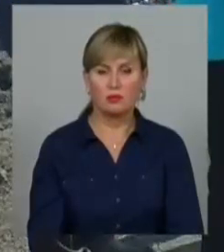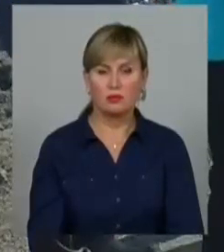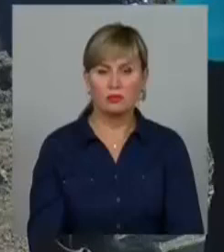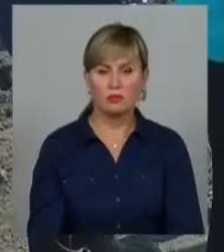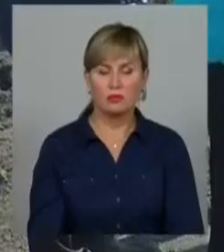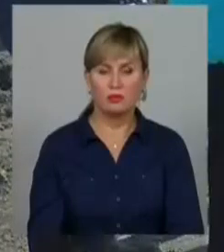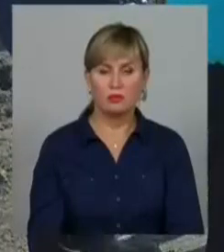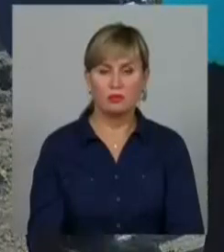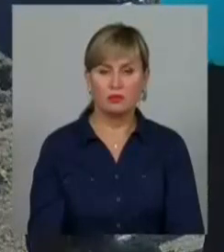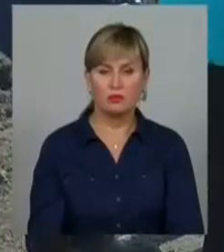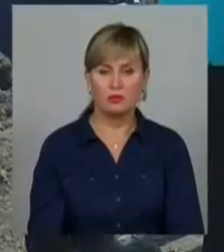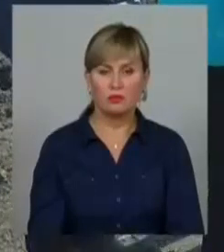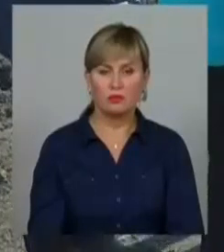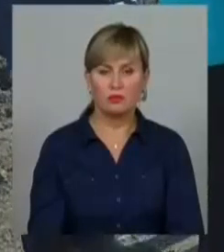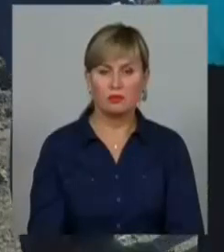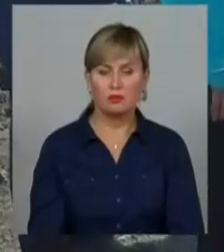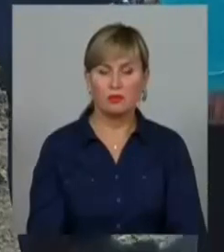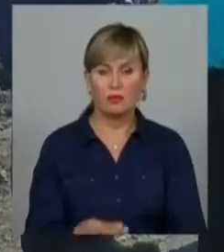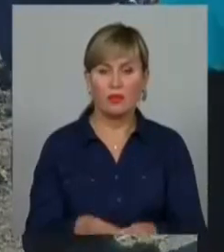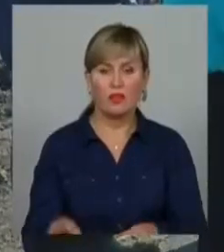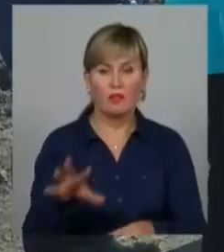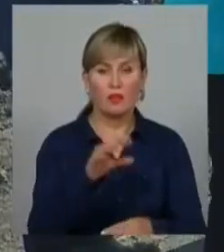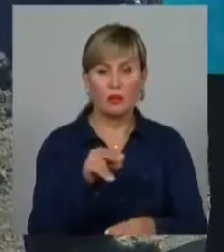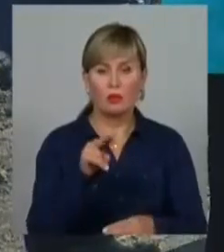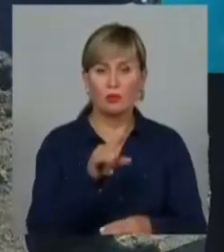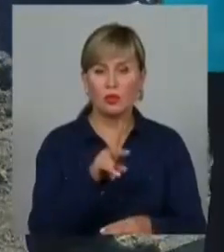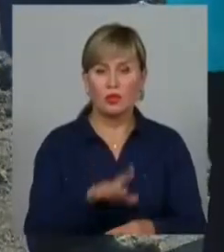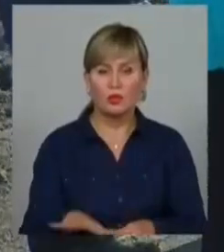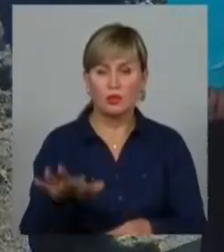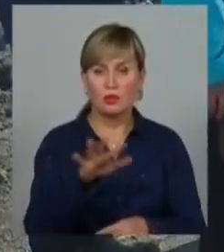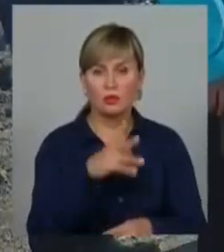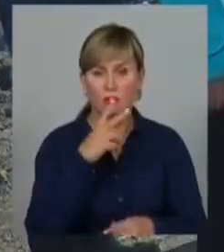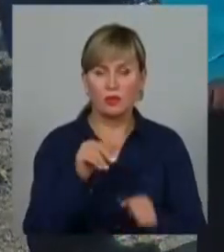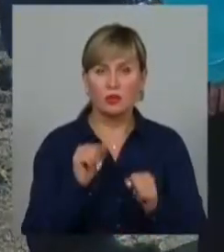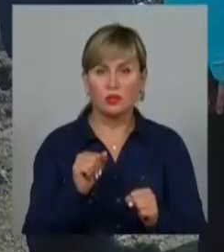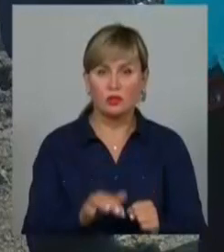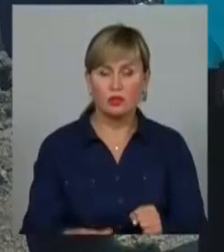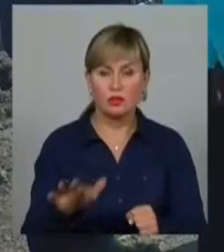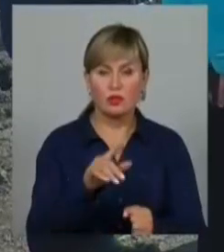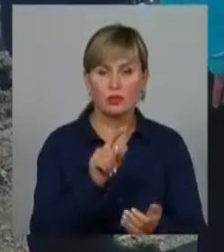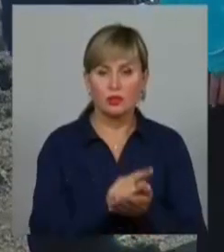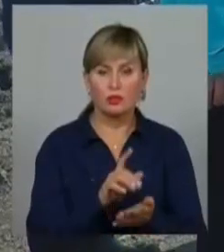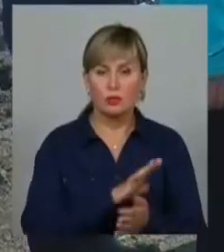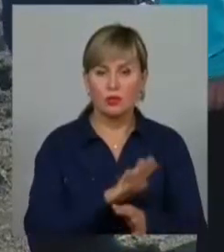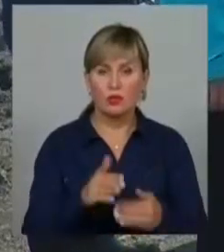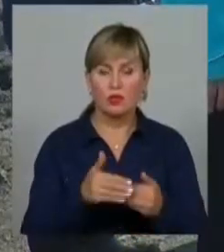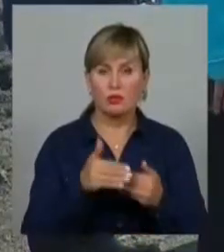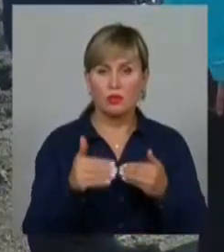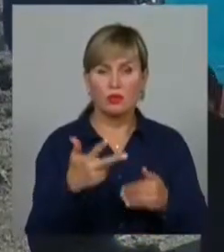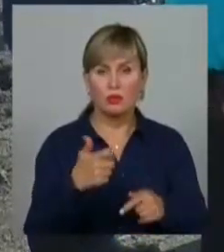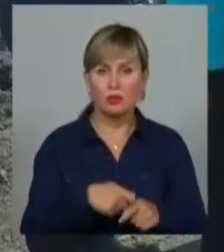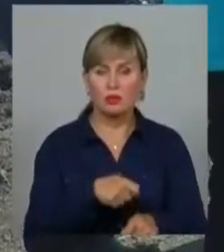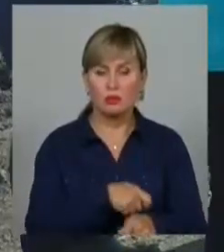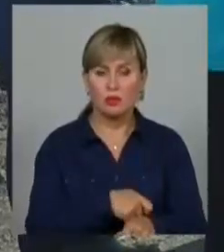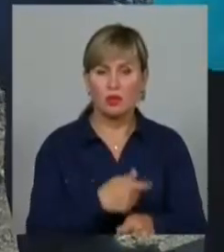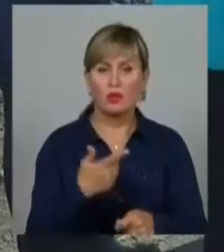погрузка идет. Это все идет, пыль, это на нас. Посмотрите, санитарно-защитная зона должна быть не менее 300 метров.